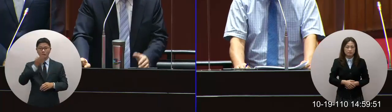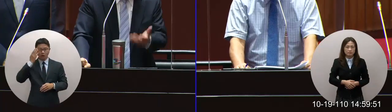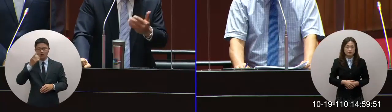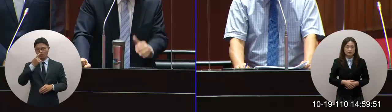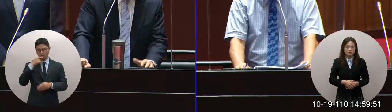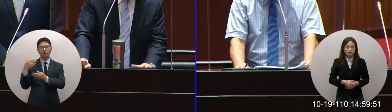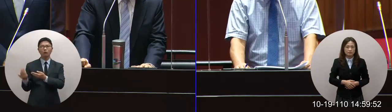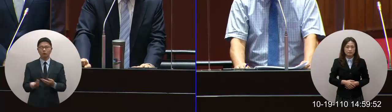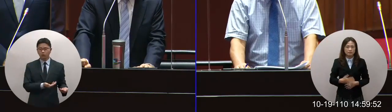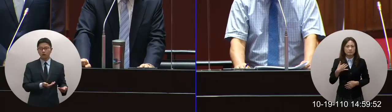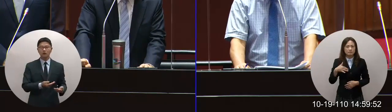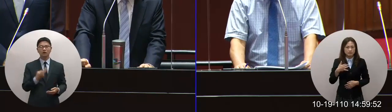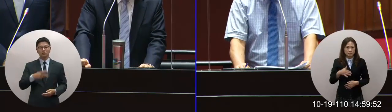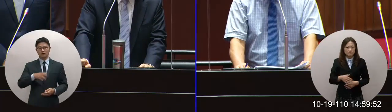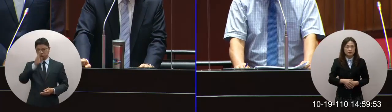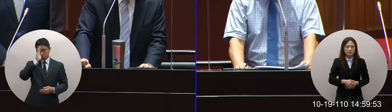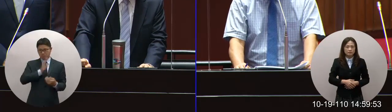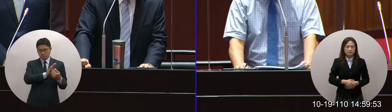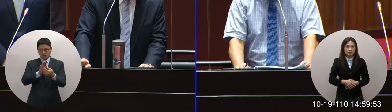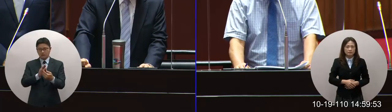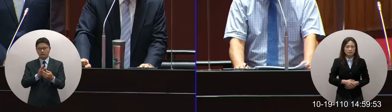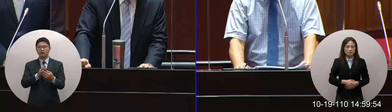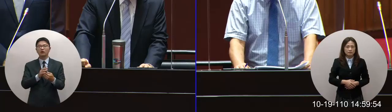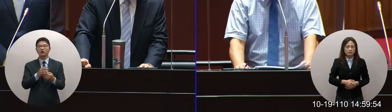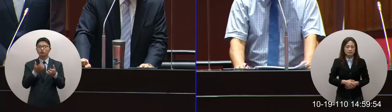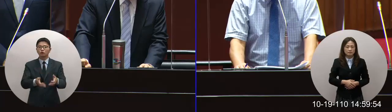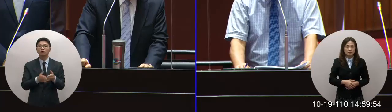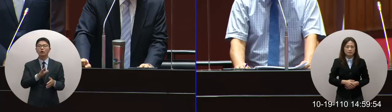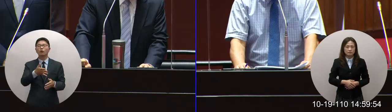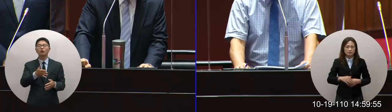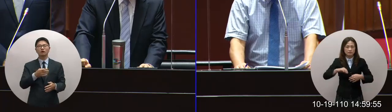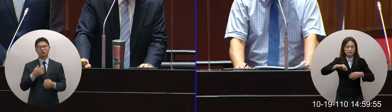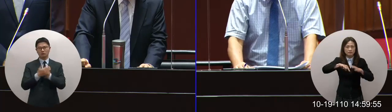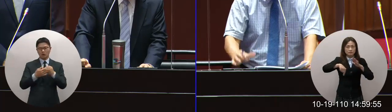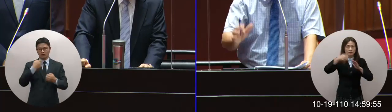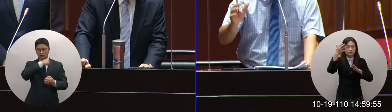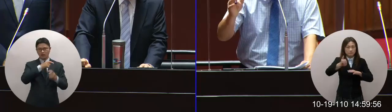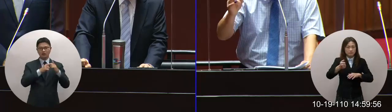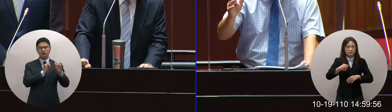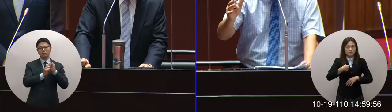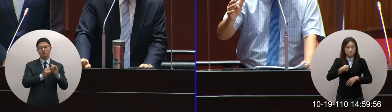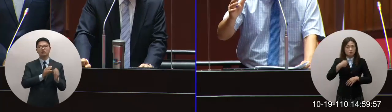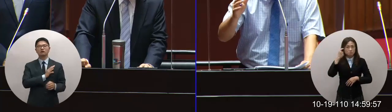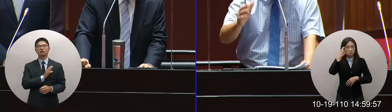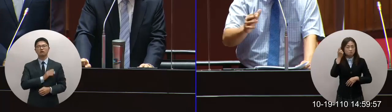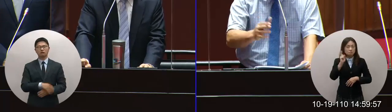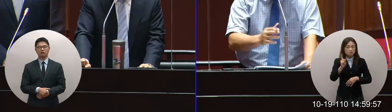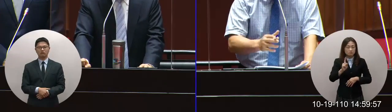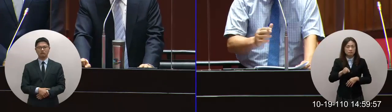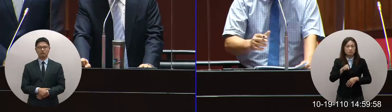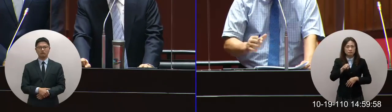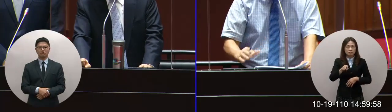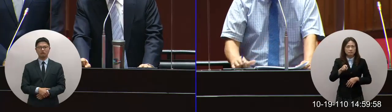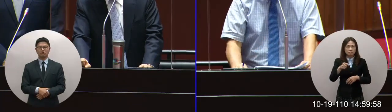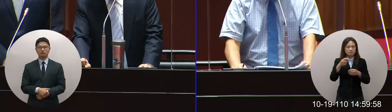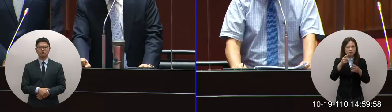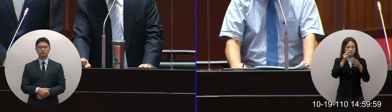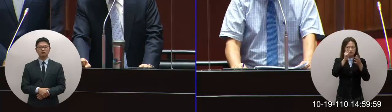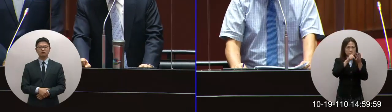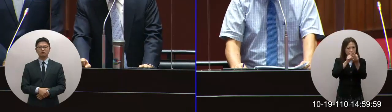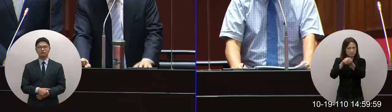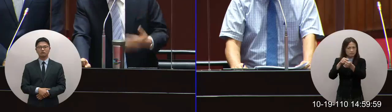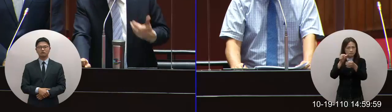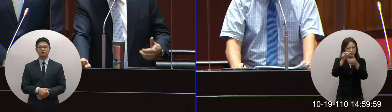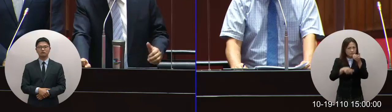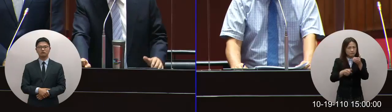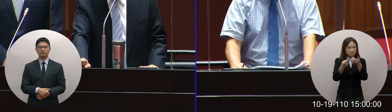要，要保护国人啊。 那个院长、啊、我是说、哦、你很多都要事前超前部